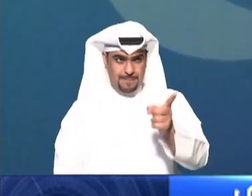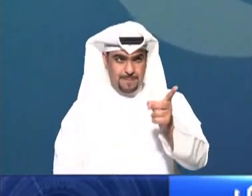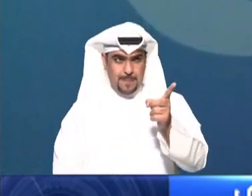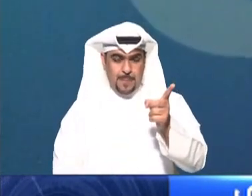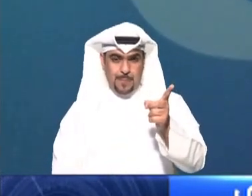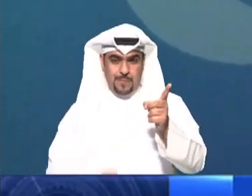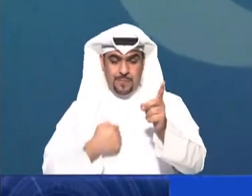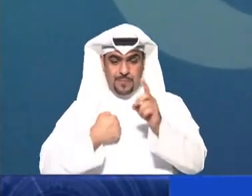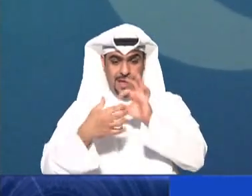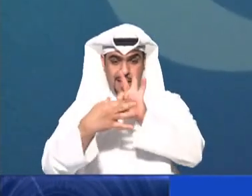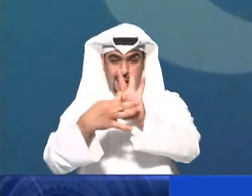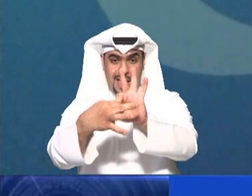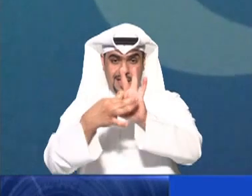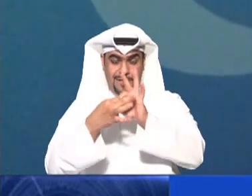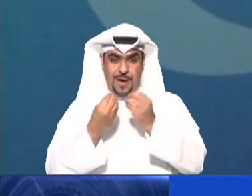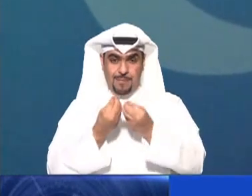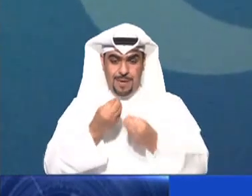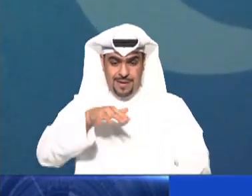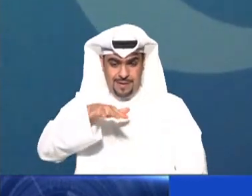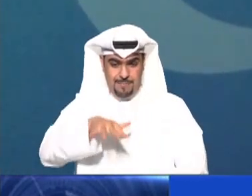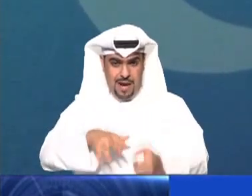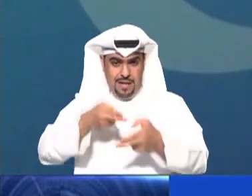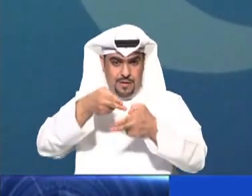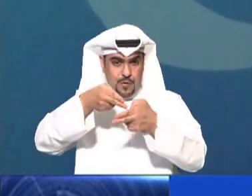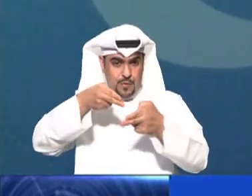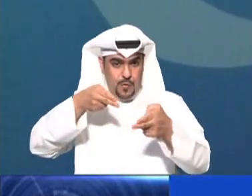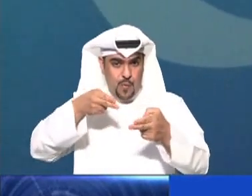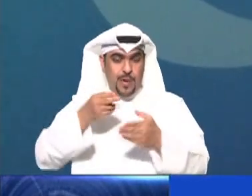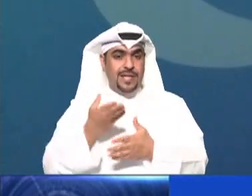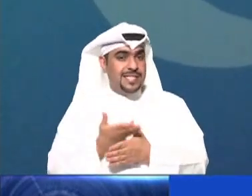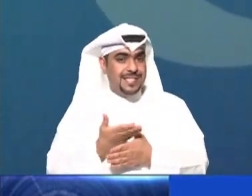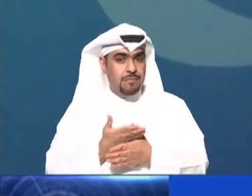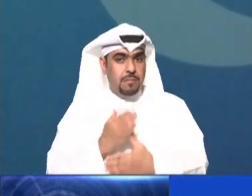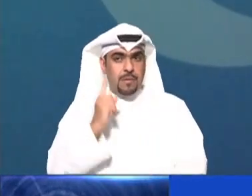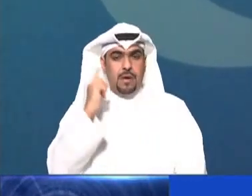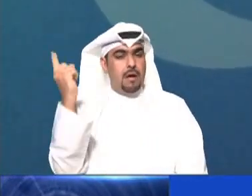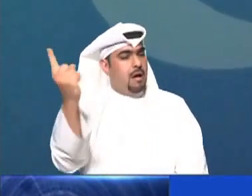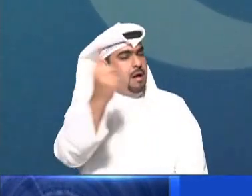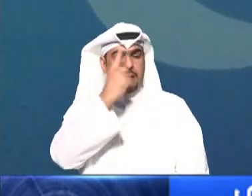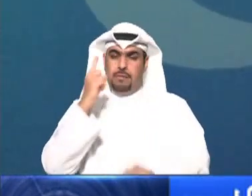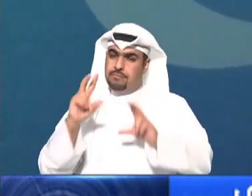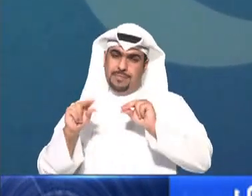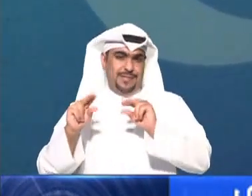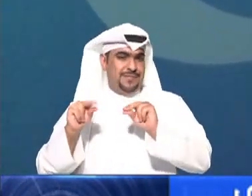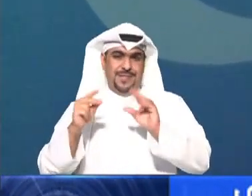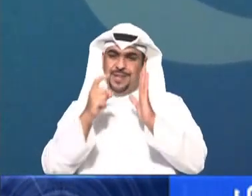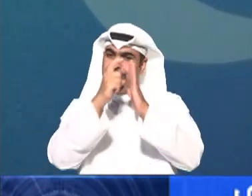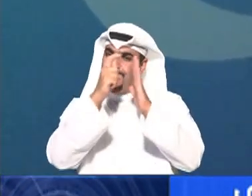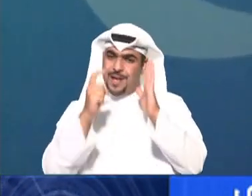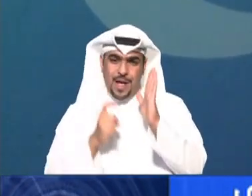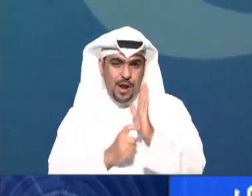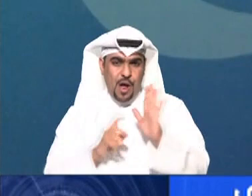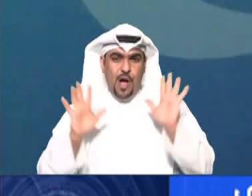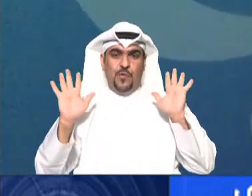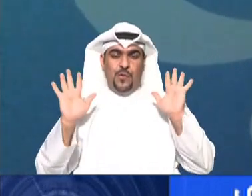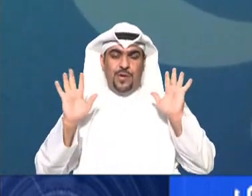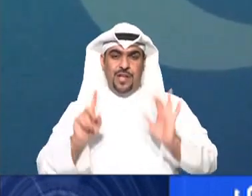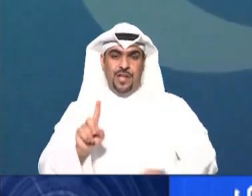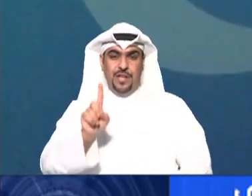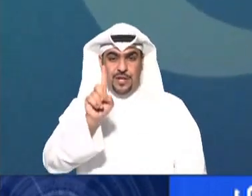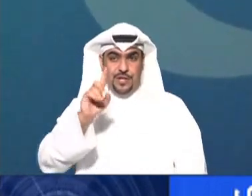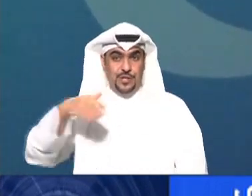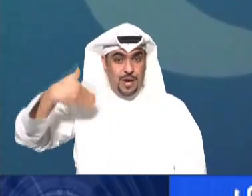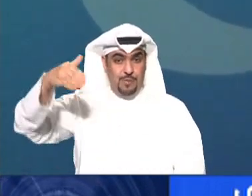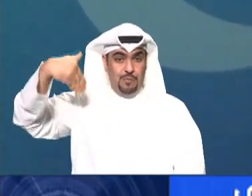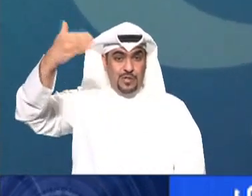اتفاقياتنا باتت تحتوي على كل التنظيمات الحديثة قياسا بالمعايير الدولية، وذلك بحيث تكون لدينا حركة فعالة جدا للاستثمارات